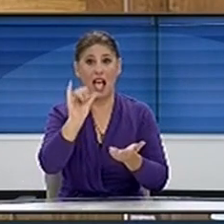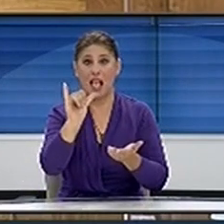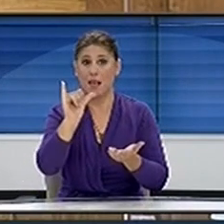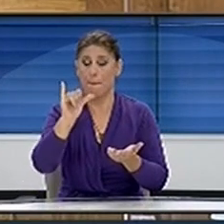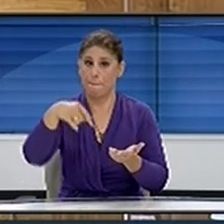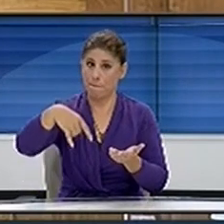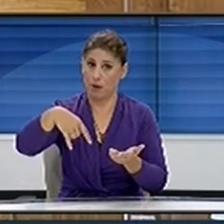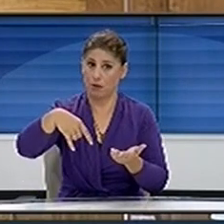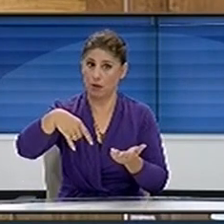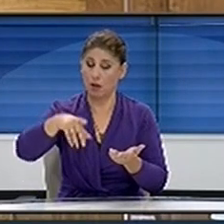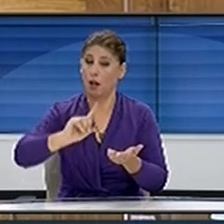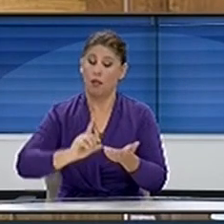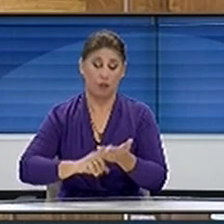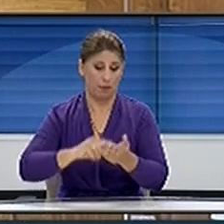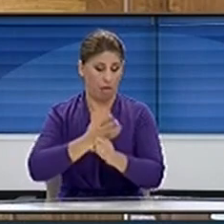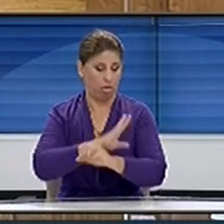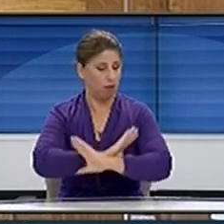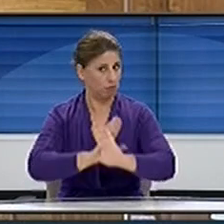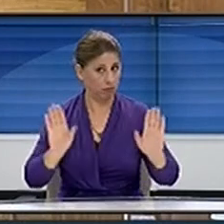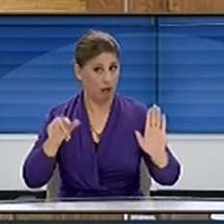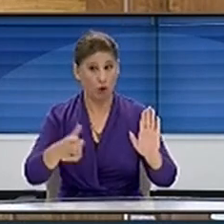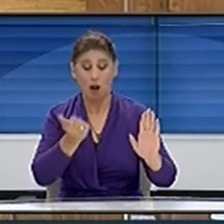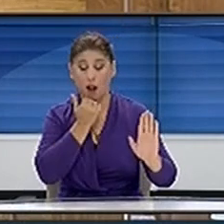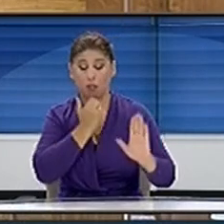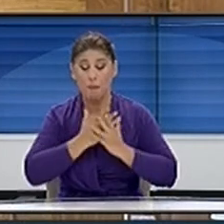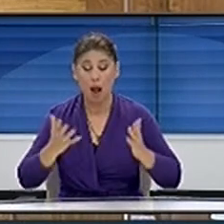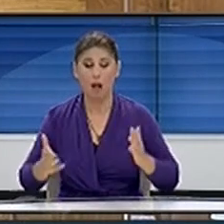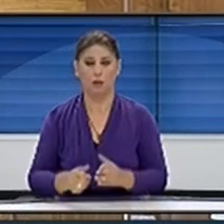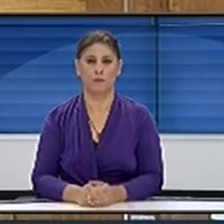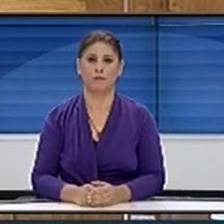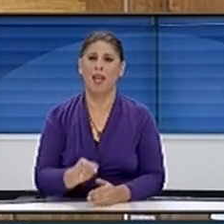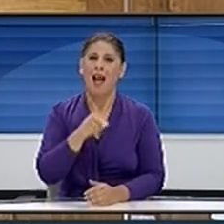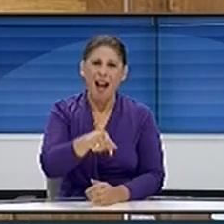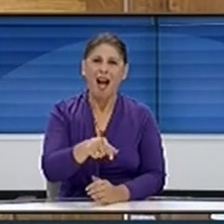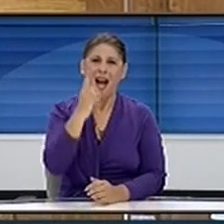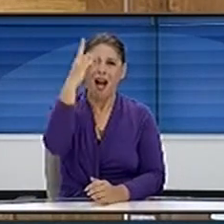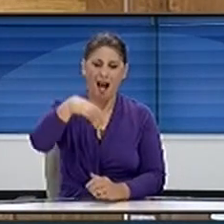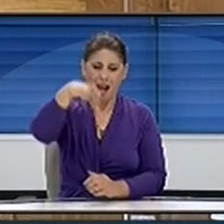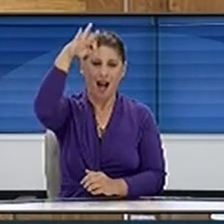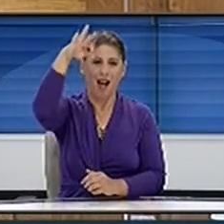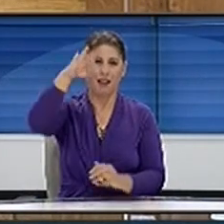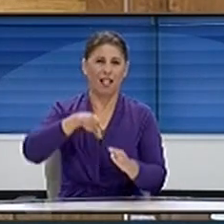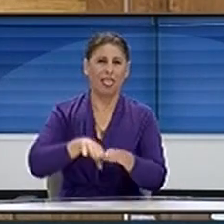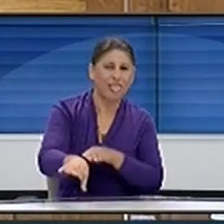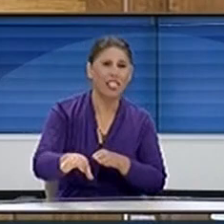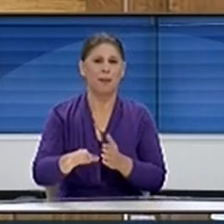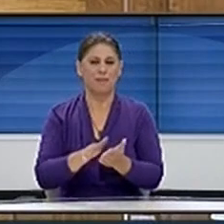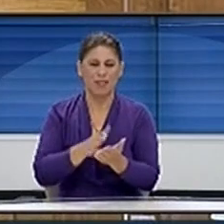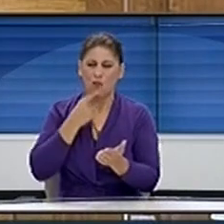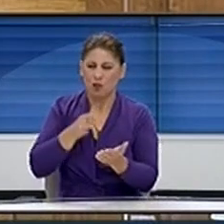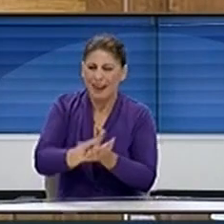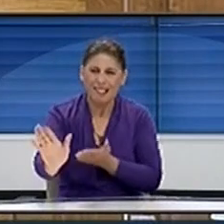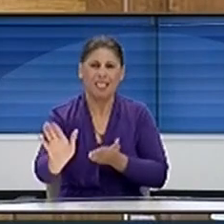στιγμή. Κάτι τέτοιο θα ήταν ολέθριο. Ένα ολίσθημα, συνεπώς, δεν αρκεί και δεν